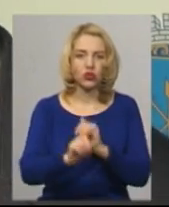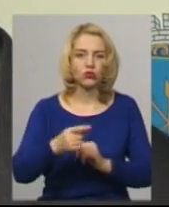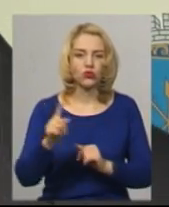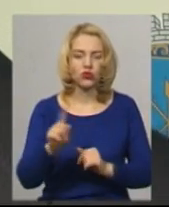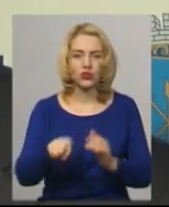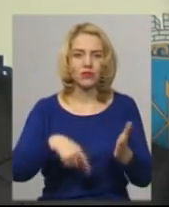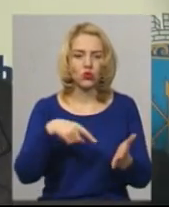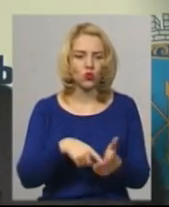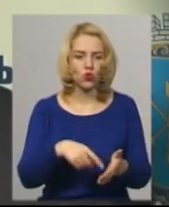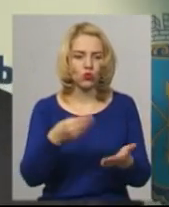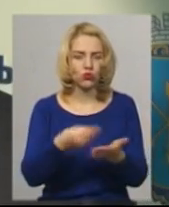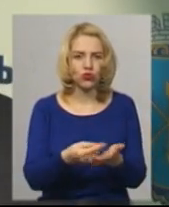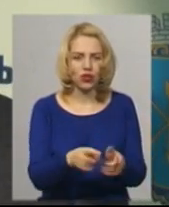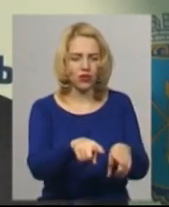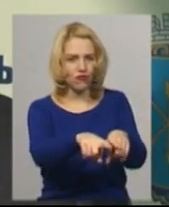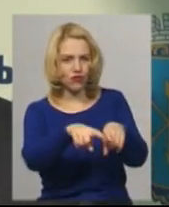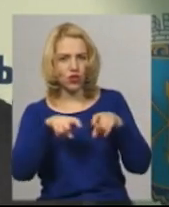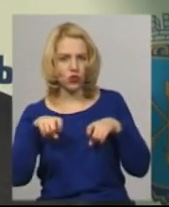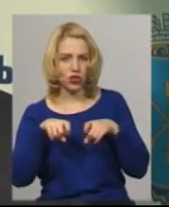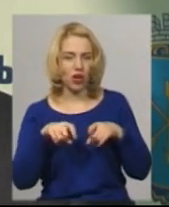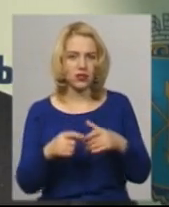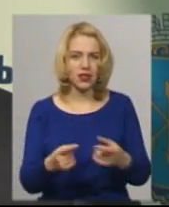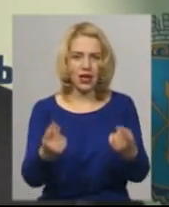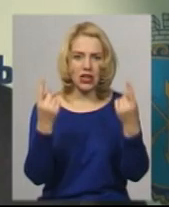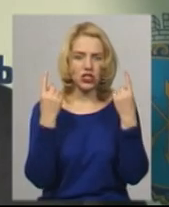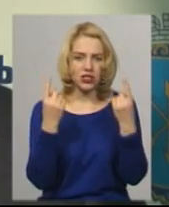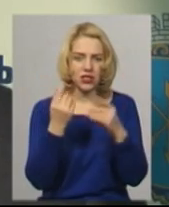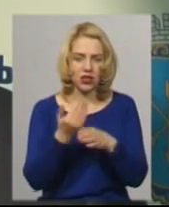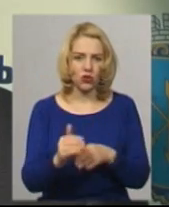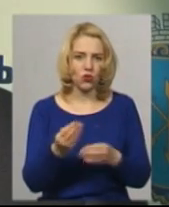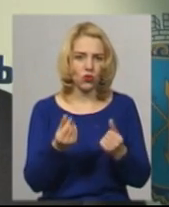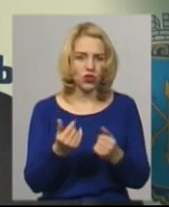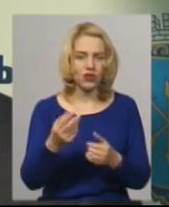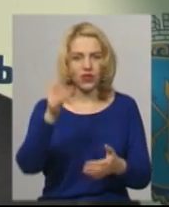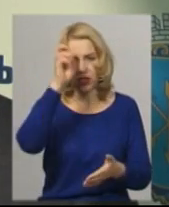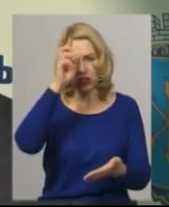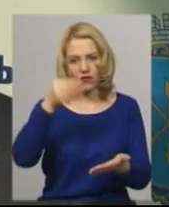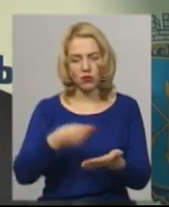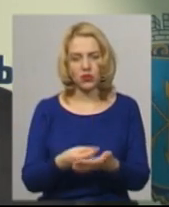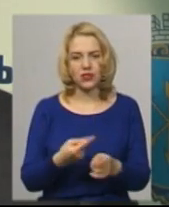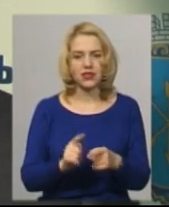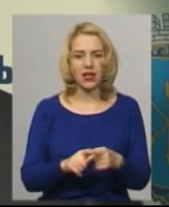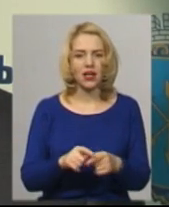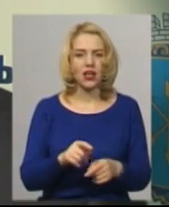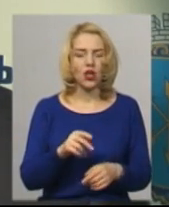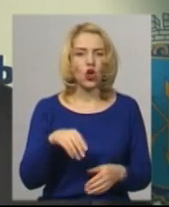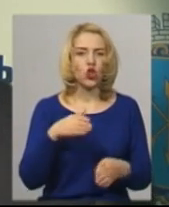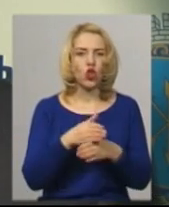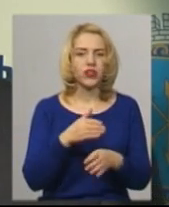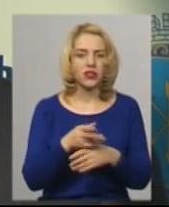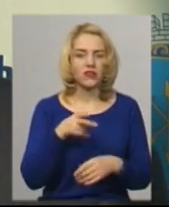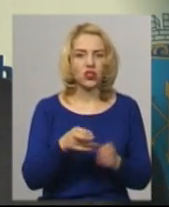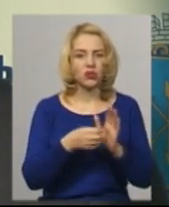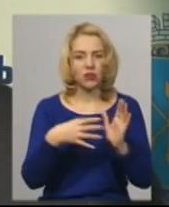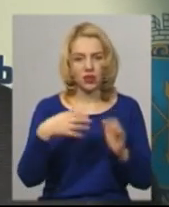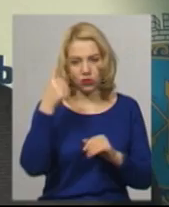бюджету вилучається величезна частина коштів в державний бюджет, зокрема, це реверсна дотація, В 2015